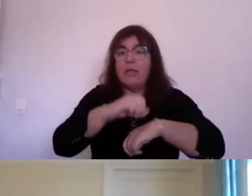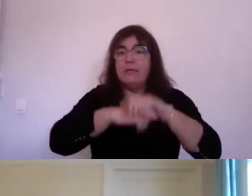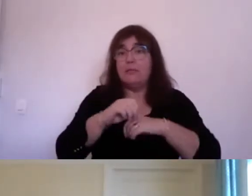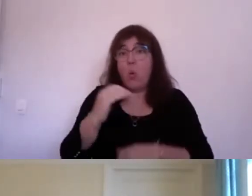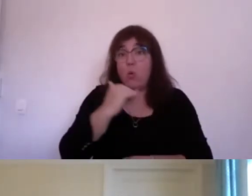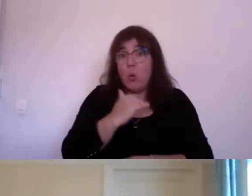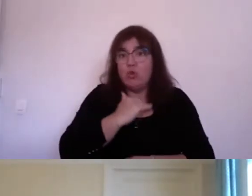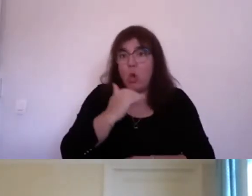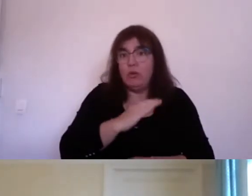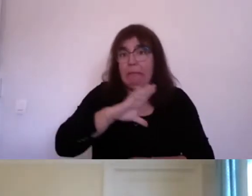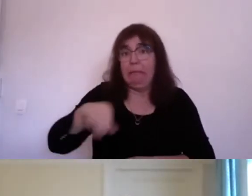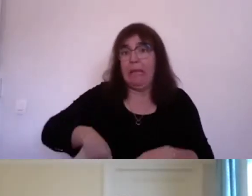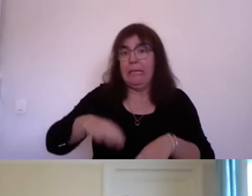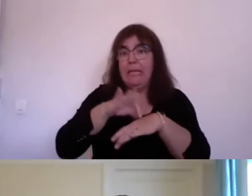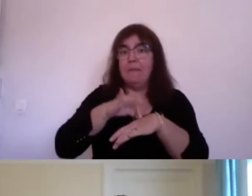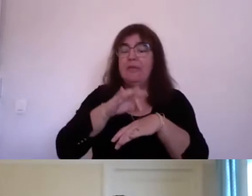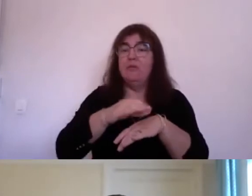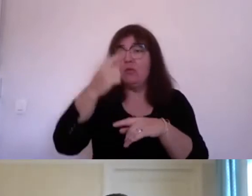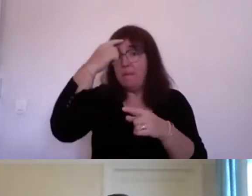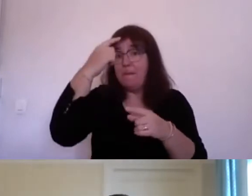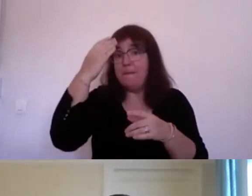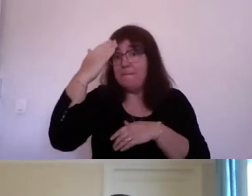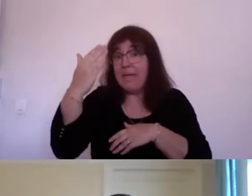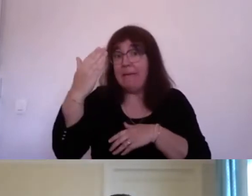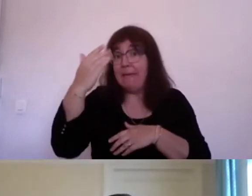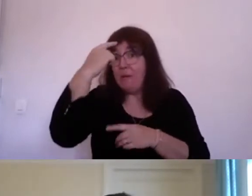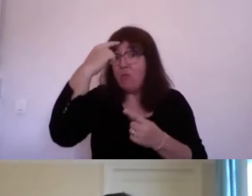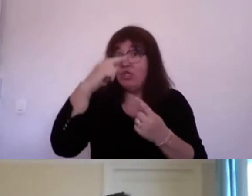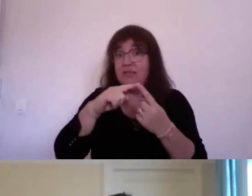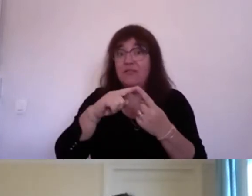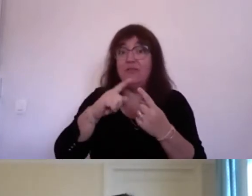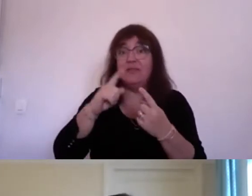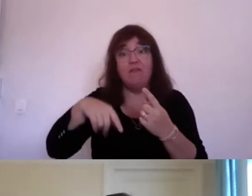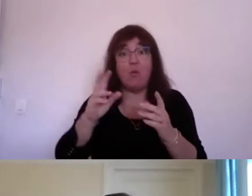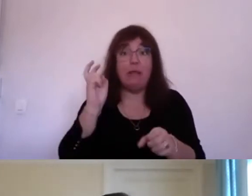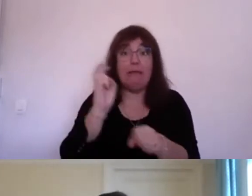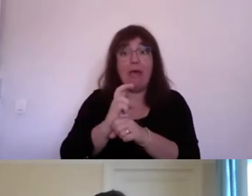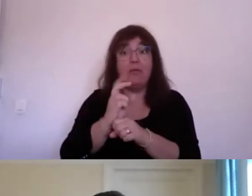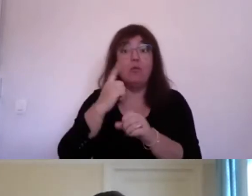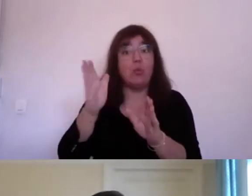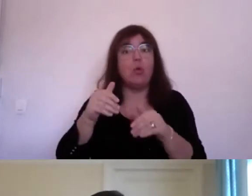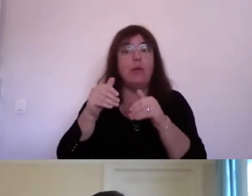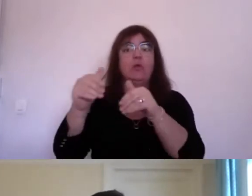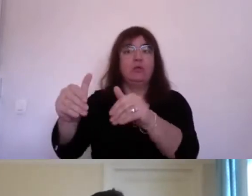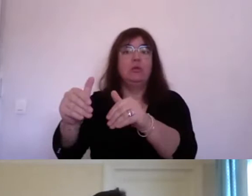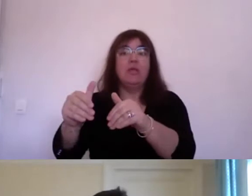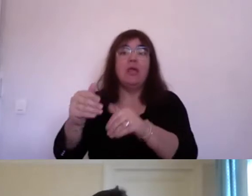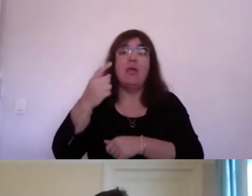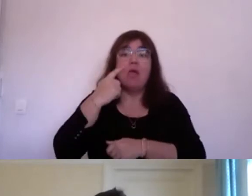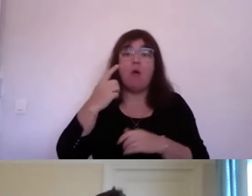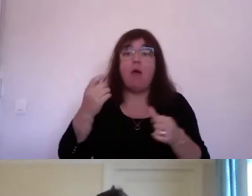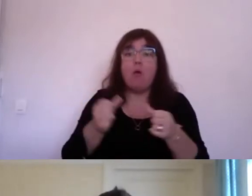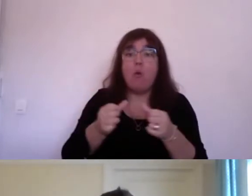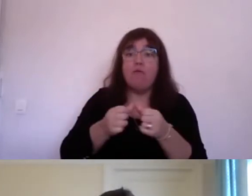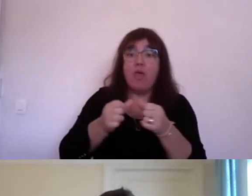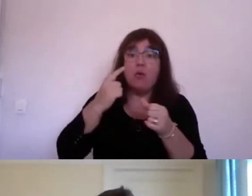Mais aujourd'hui, l'idée, c'est de les pérenniser, de les projeter et en fait de voir ce qu'on peut en faire. On est encore dans un moment où les choses se mettent en